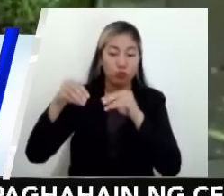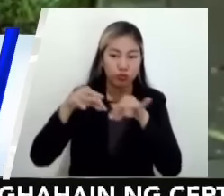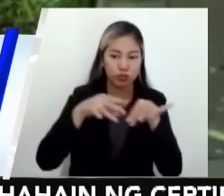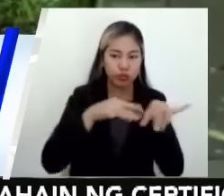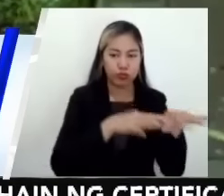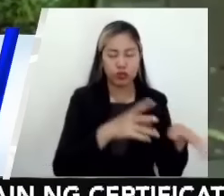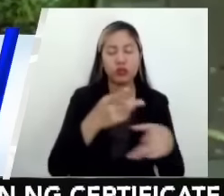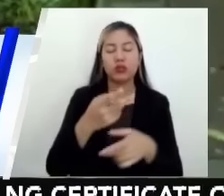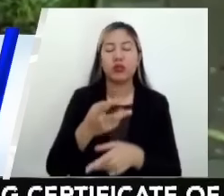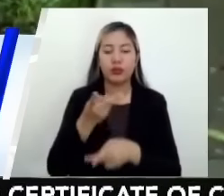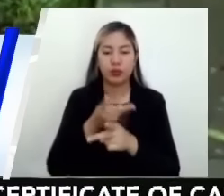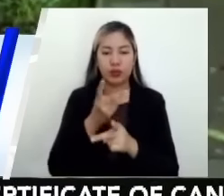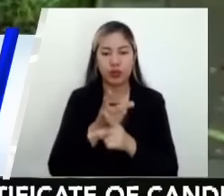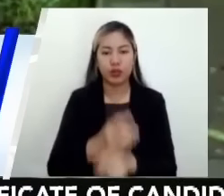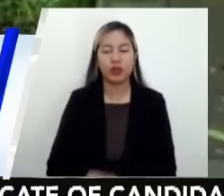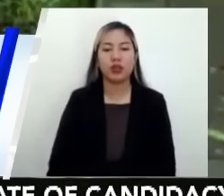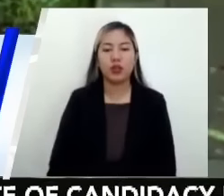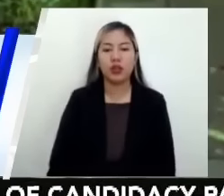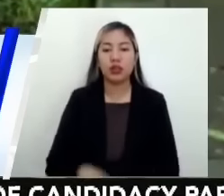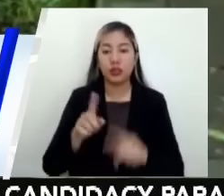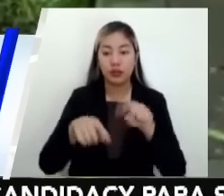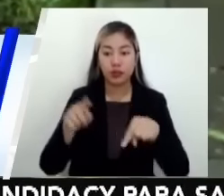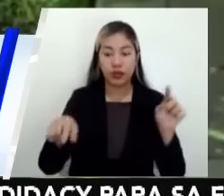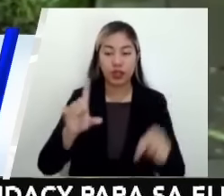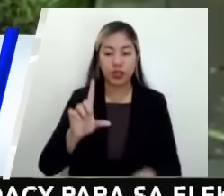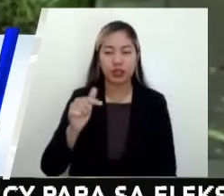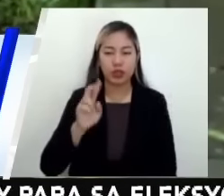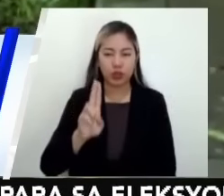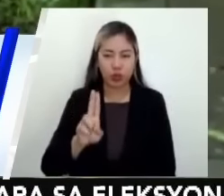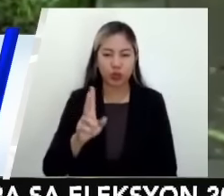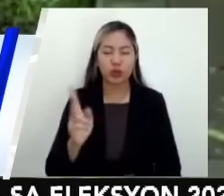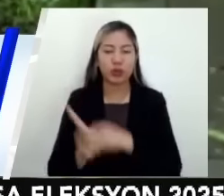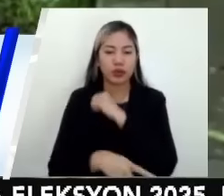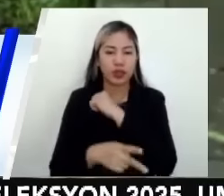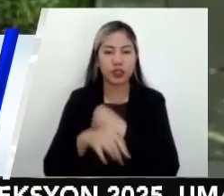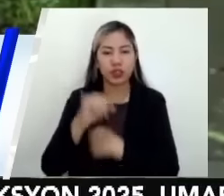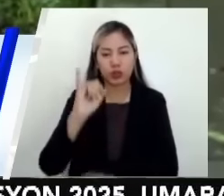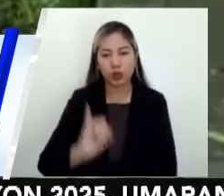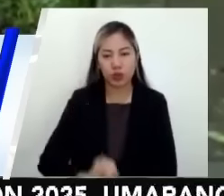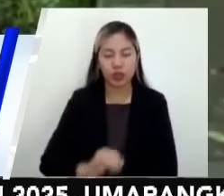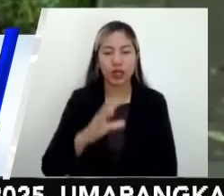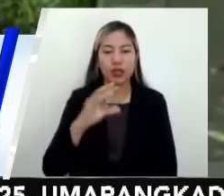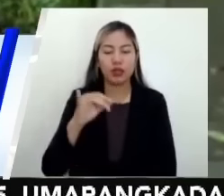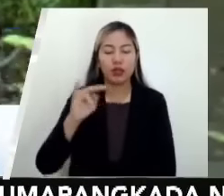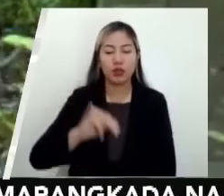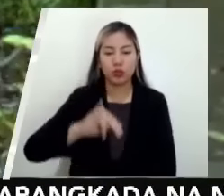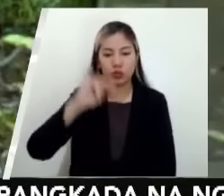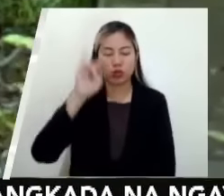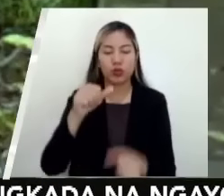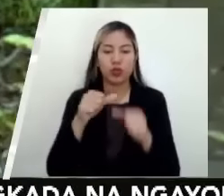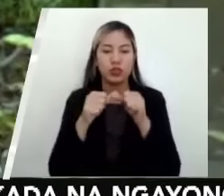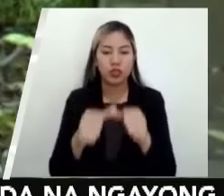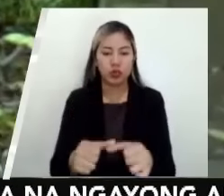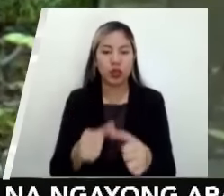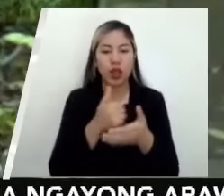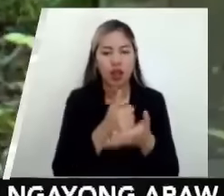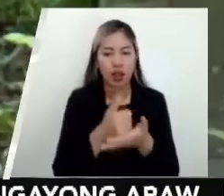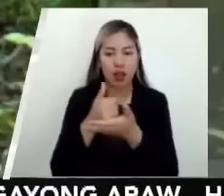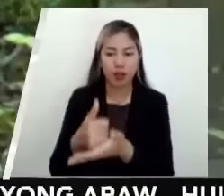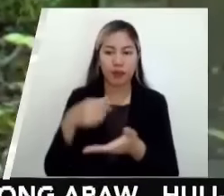packs ng iba't ibang LGUs sa mga probinsya ng Ilocos Sur at probinsya ng Ilocos Norte. Connie? Maraming salamat, Jasmine